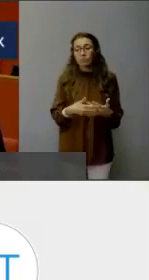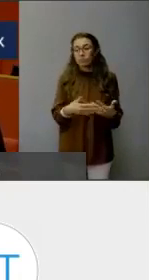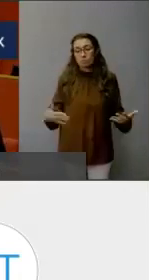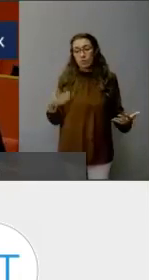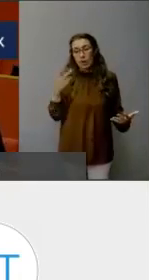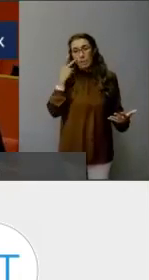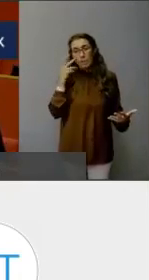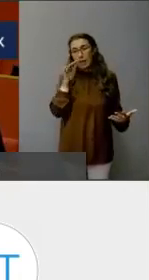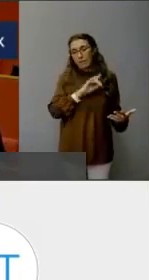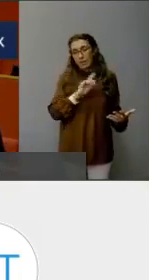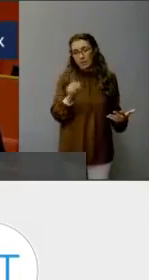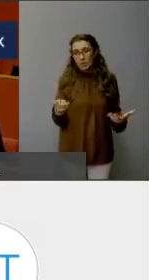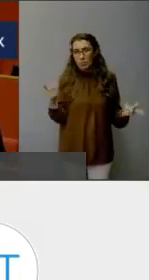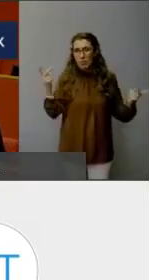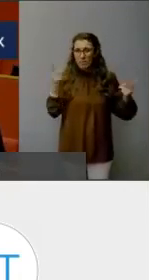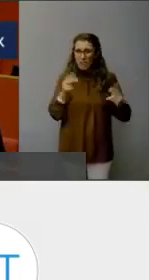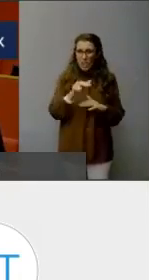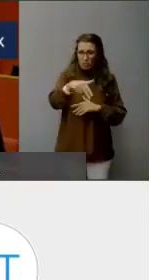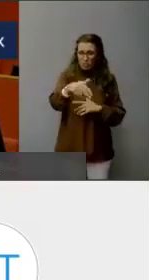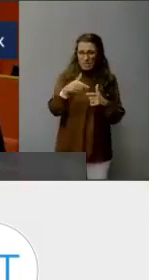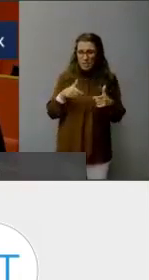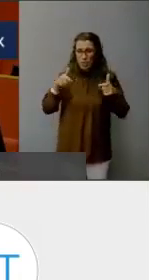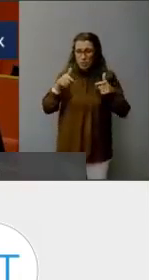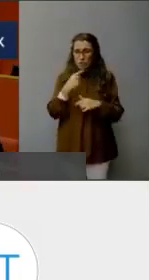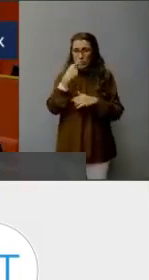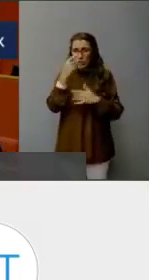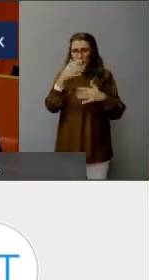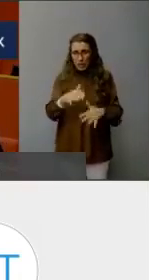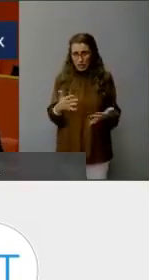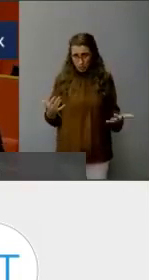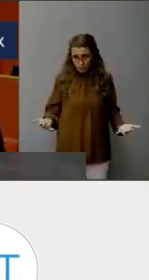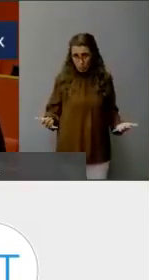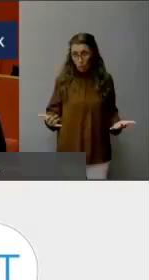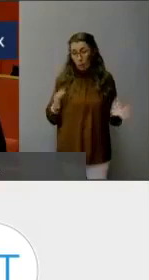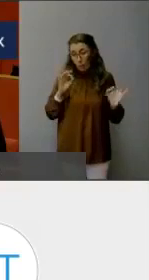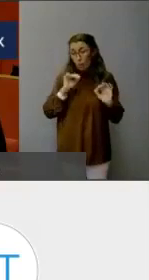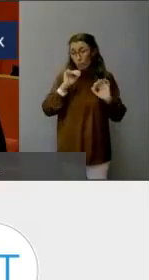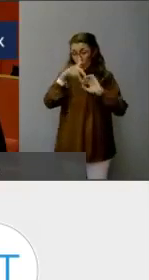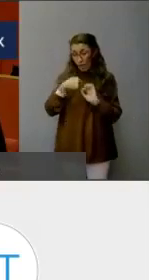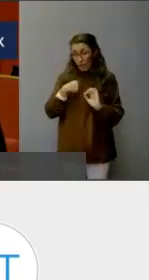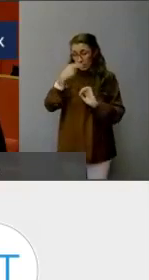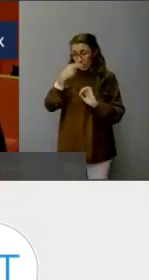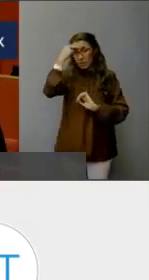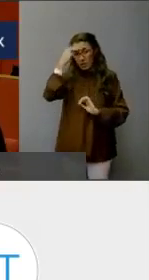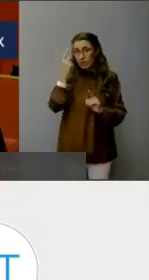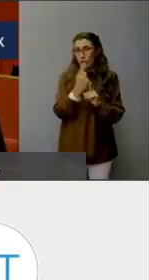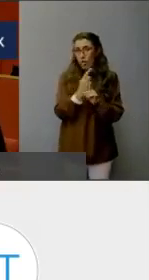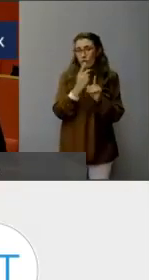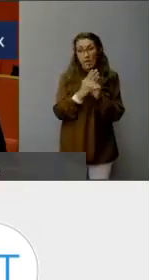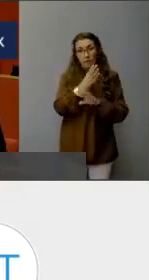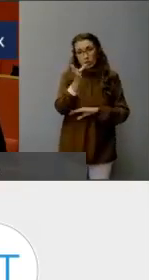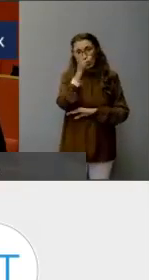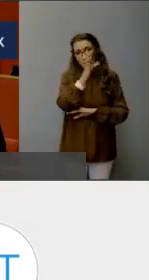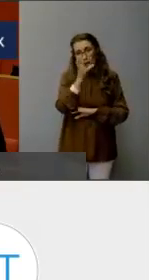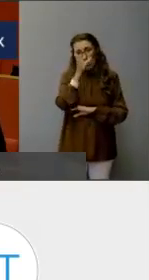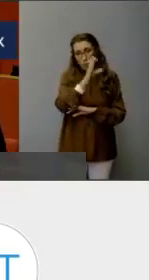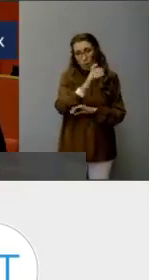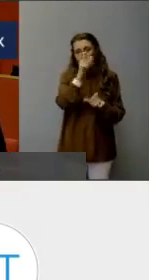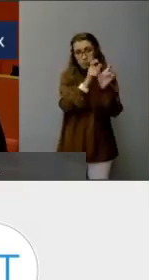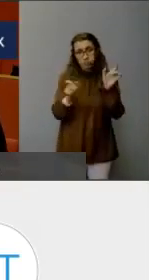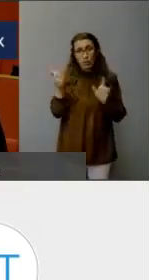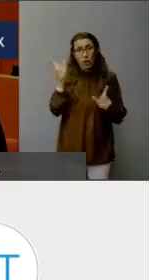nonostante nella terza commissione si sia detto nella terza seduta se si ha detto che si sarebbe fatto sopralluogo gli auditi hanno